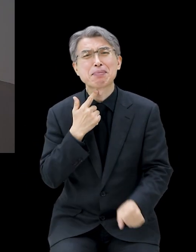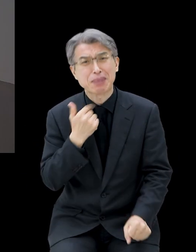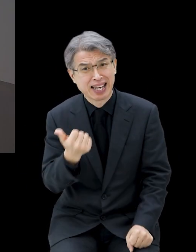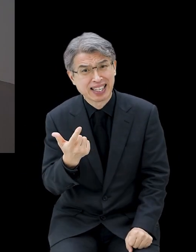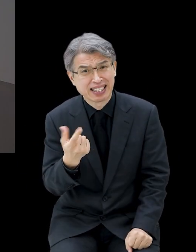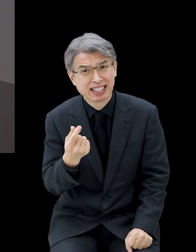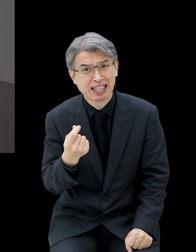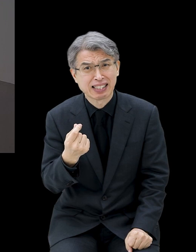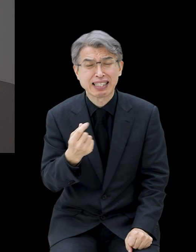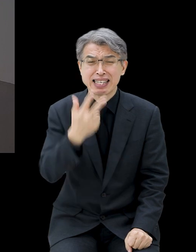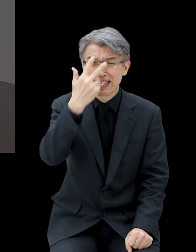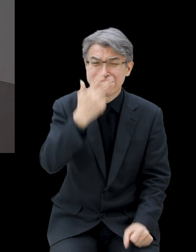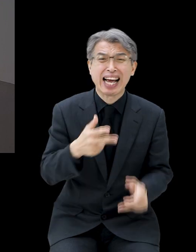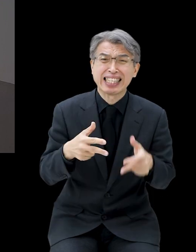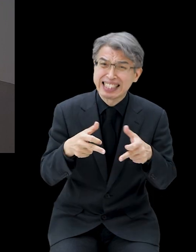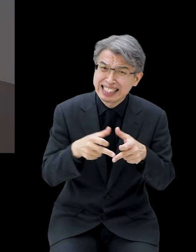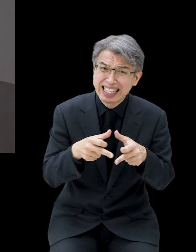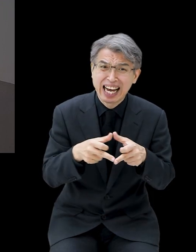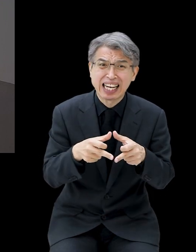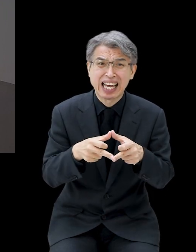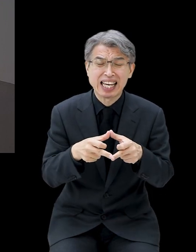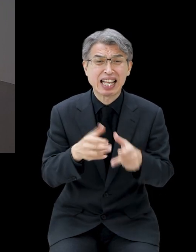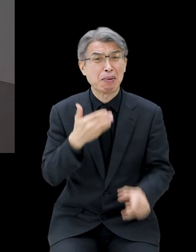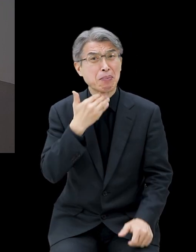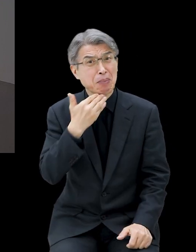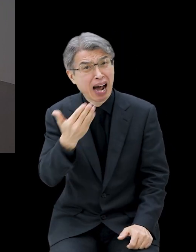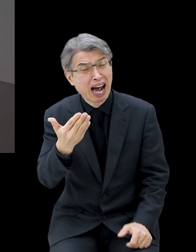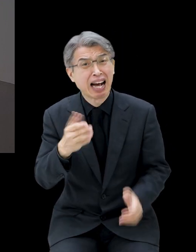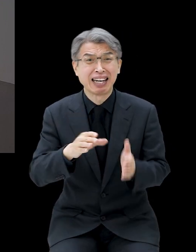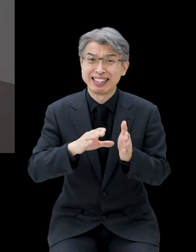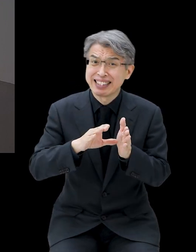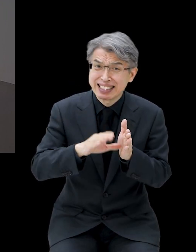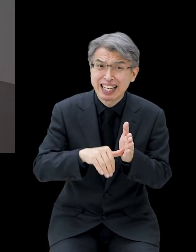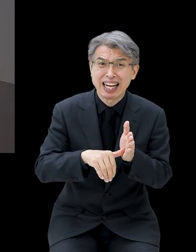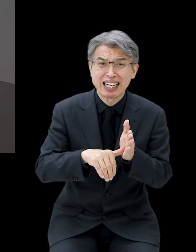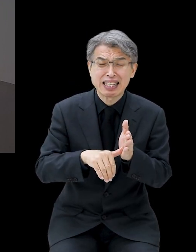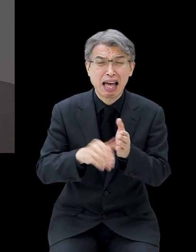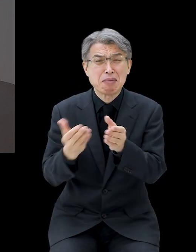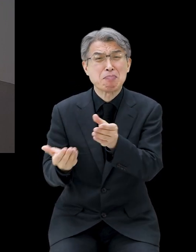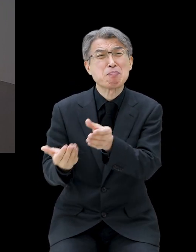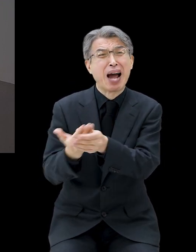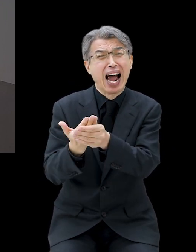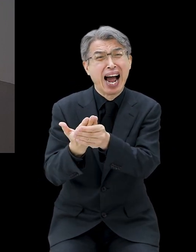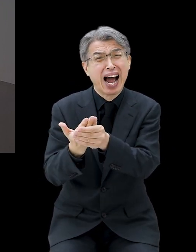네, 저는 시각장애를 가지고 있고요. 9살 때 사고로